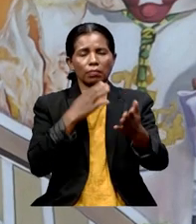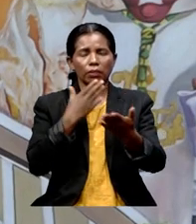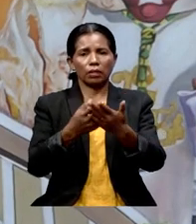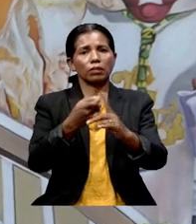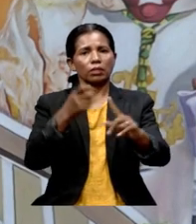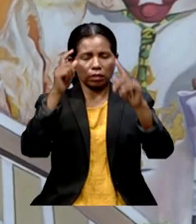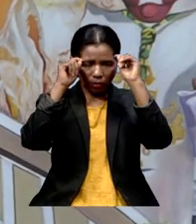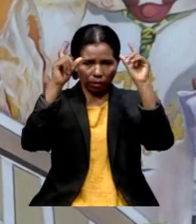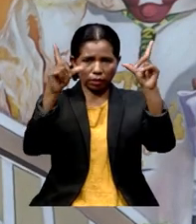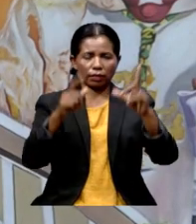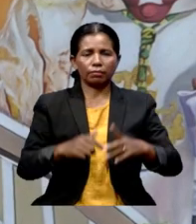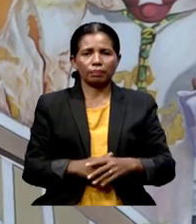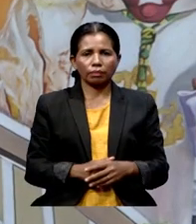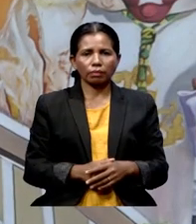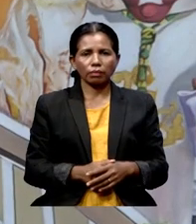Eh